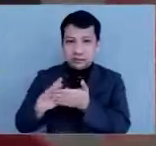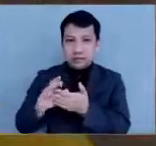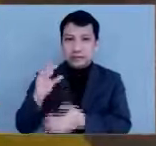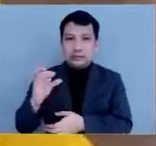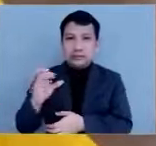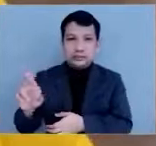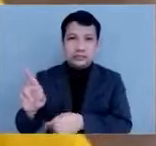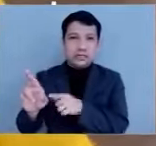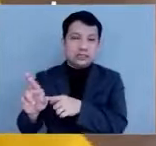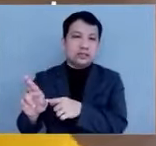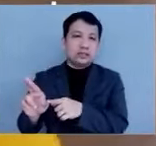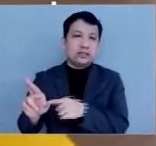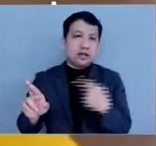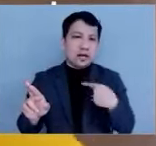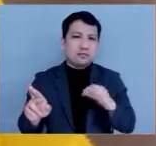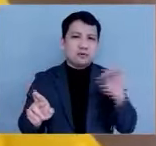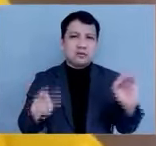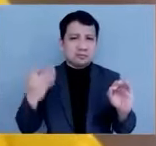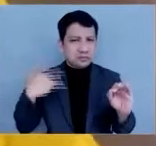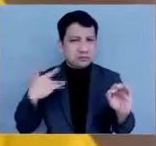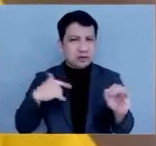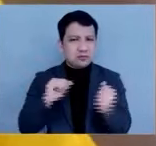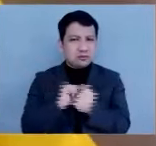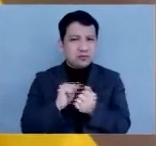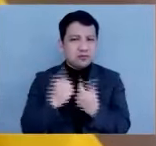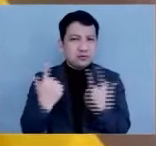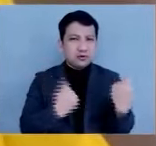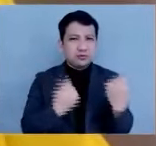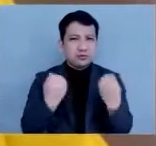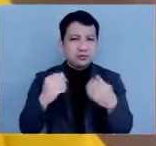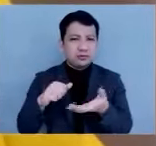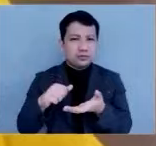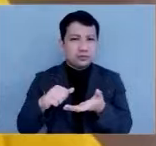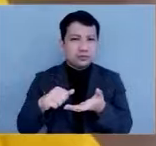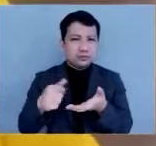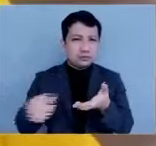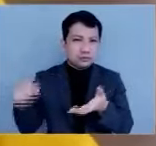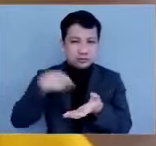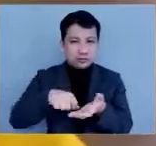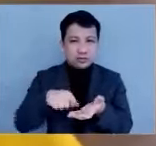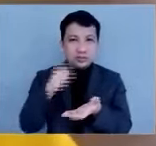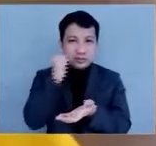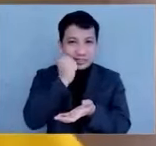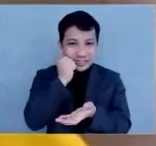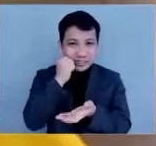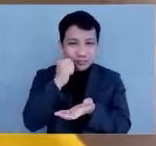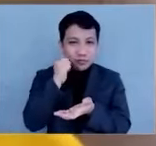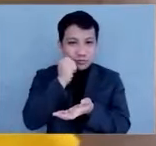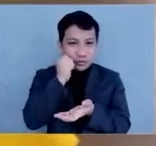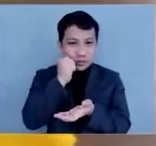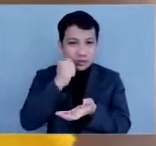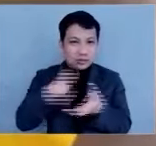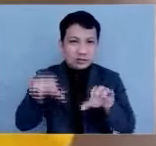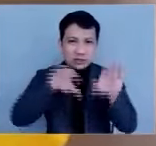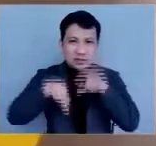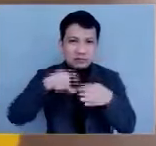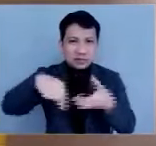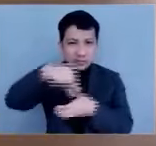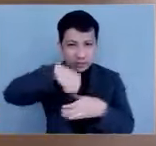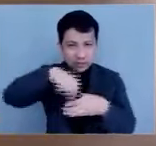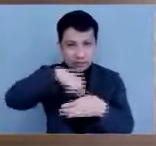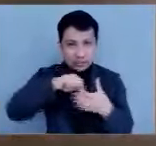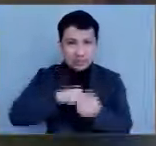sila. May mga discard ka naman po kami, sir. Dinadamihan namin ng tubig, ay sabon, tsaka yung chlorine inano sa tubig, parang